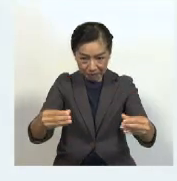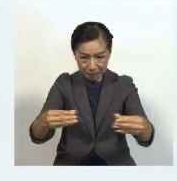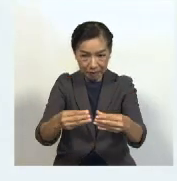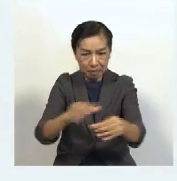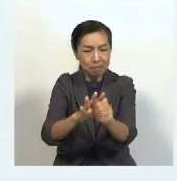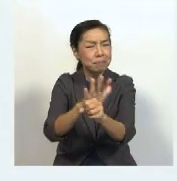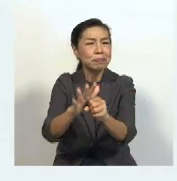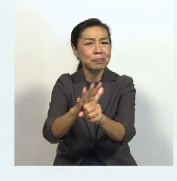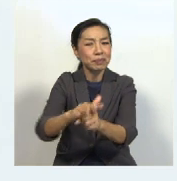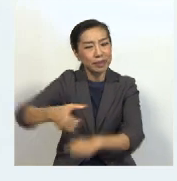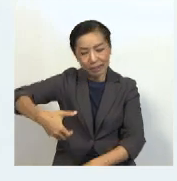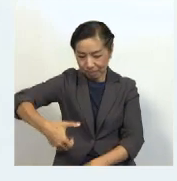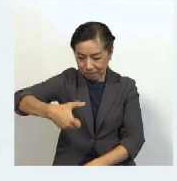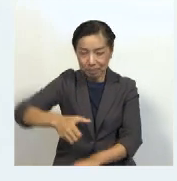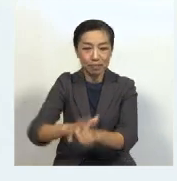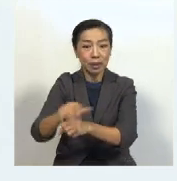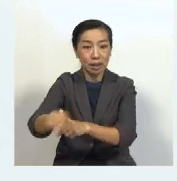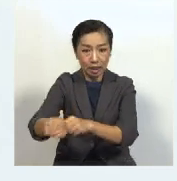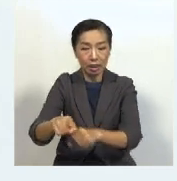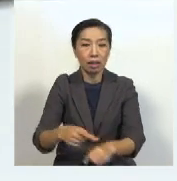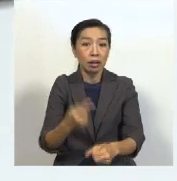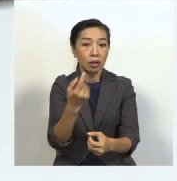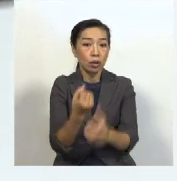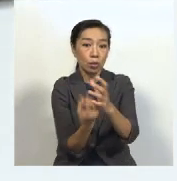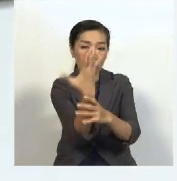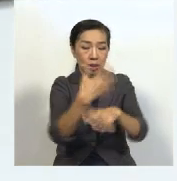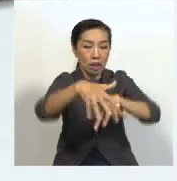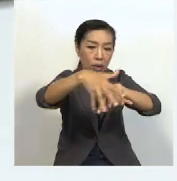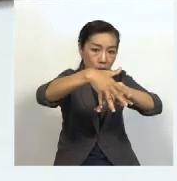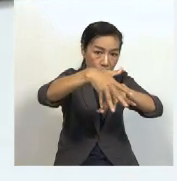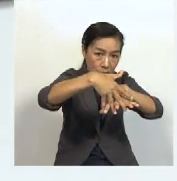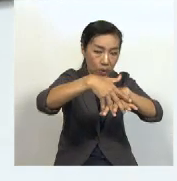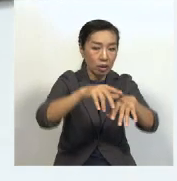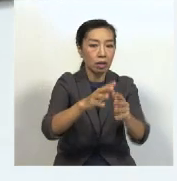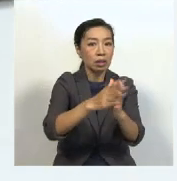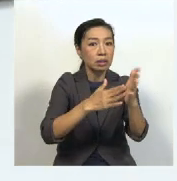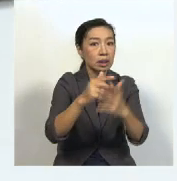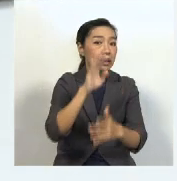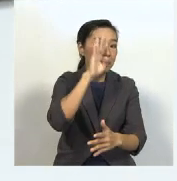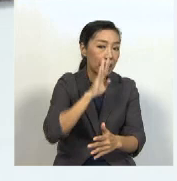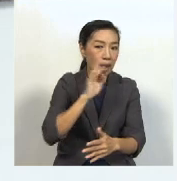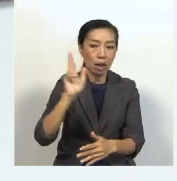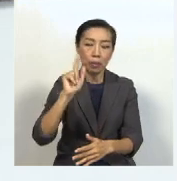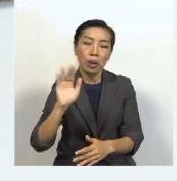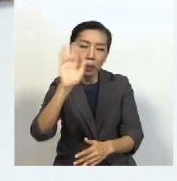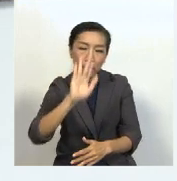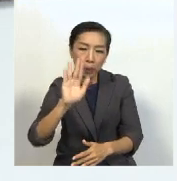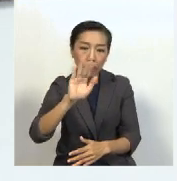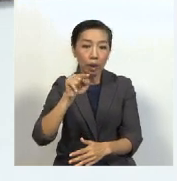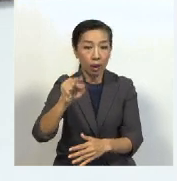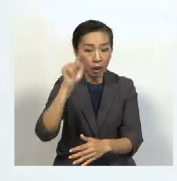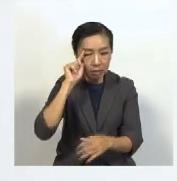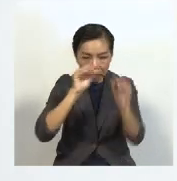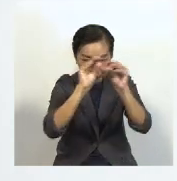พอดีมือจากสารด้วยลิพาวสีน้ำตาลและสีเขียวอ่อนซึ่งเป็นสีธรรมชาติมีลวดลายเมล็ดแต